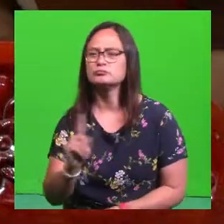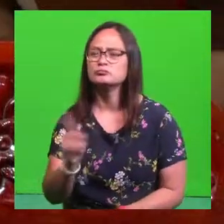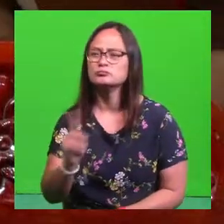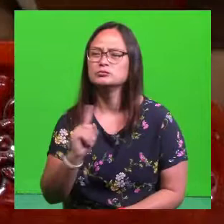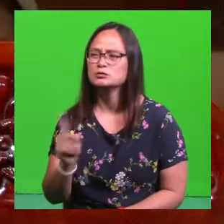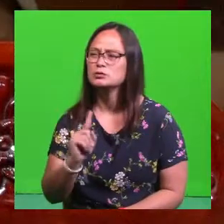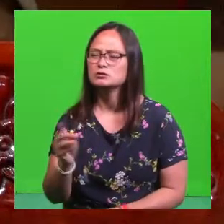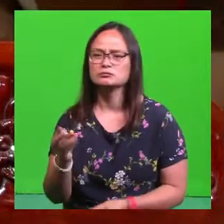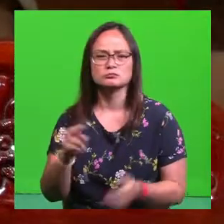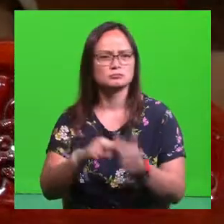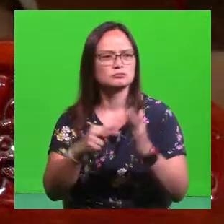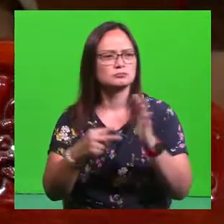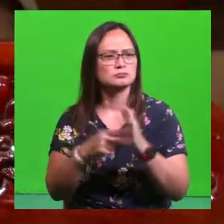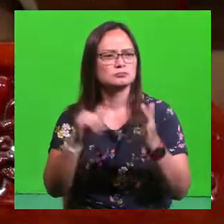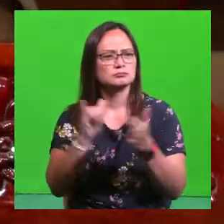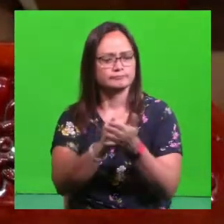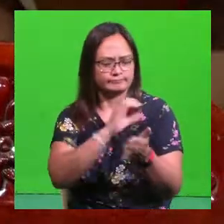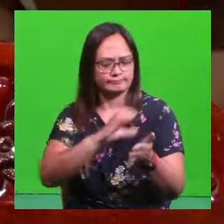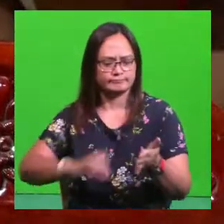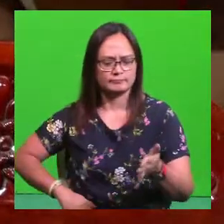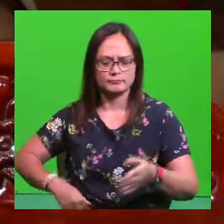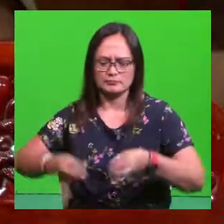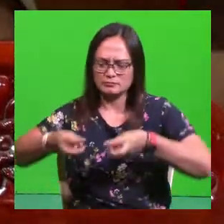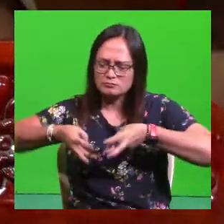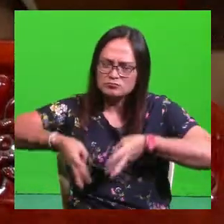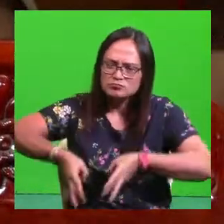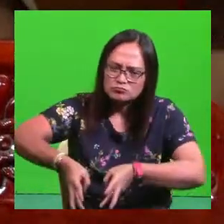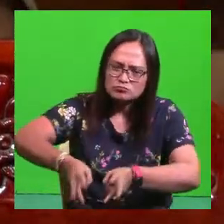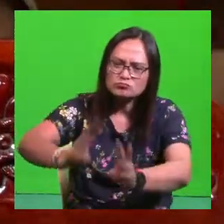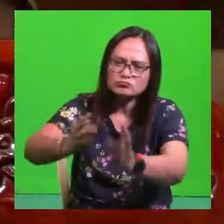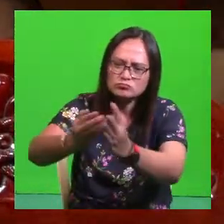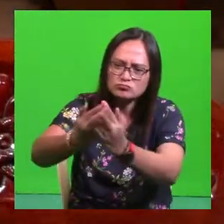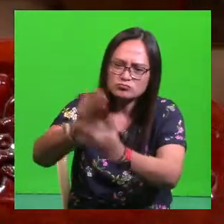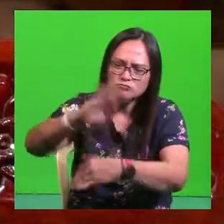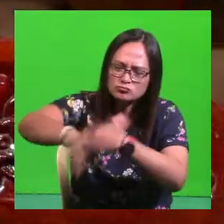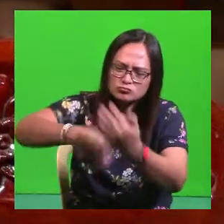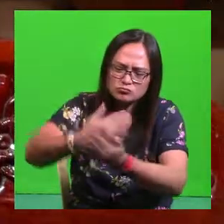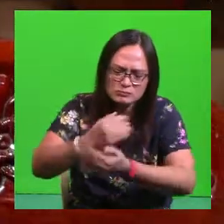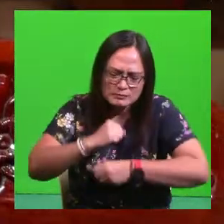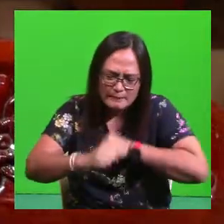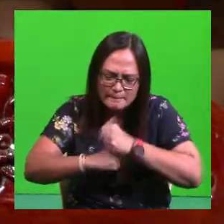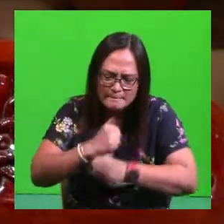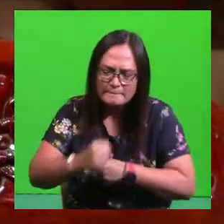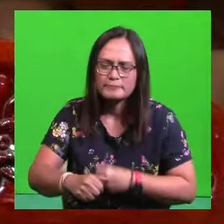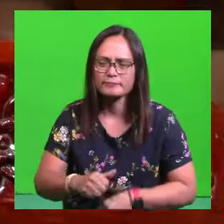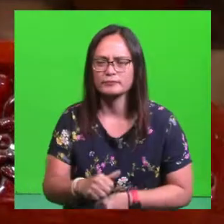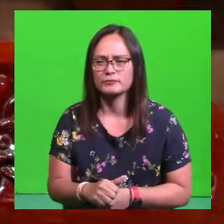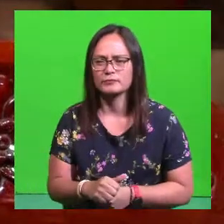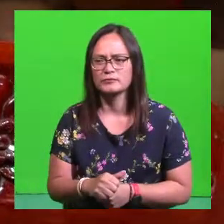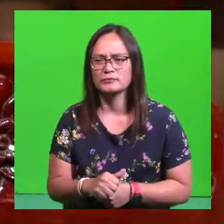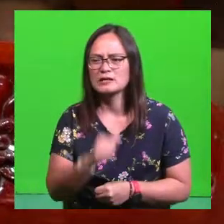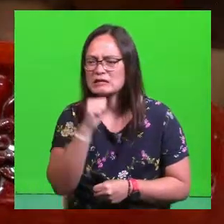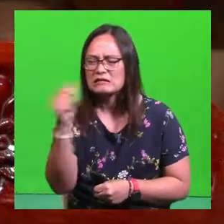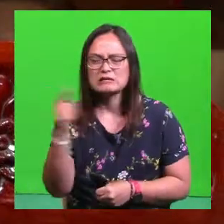sakit? Hindi lang upang ikarga ang lahat ng ating pain and suffering, ngunit upang maging